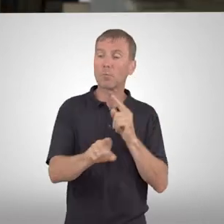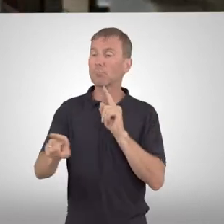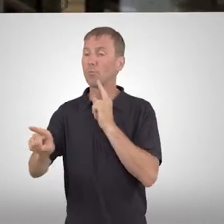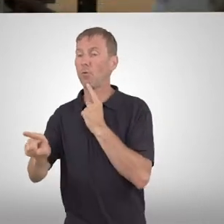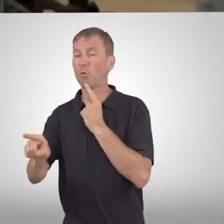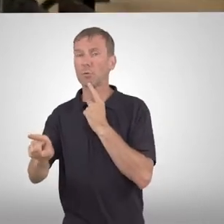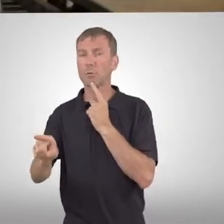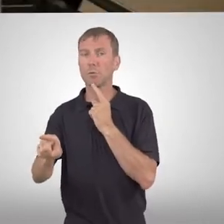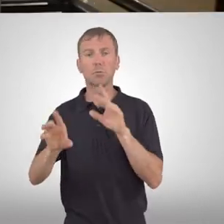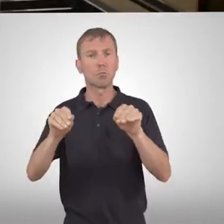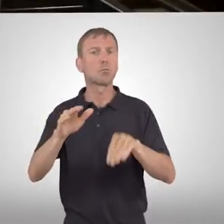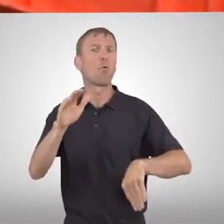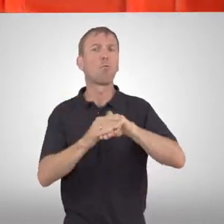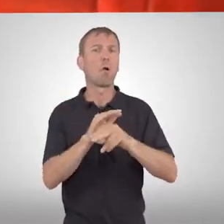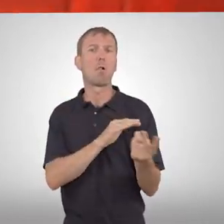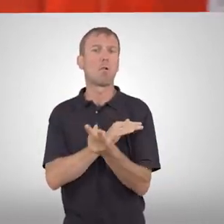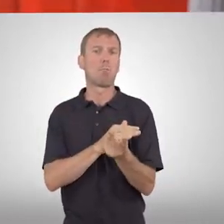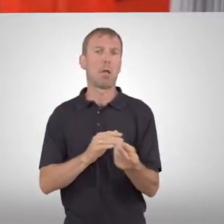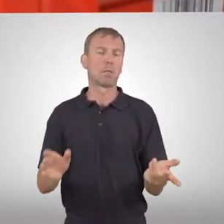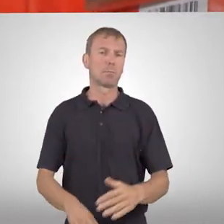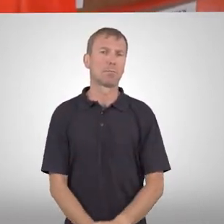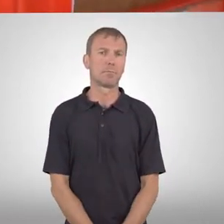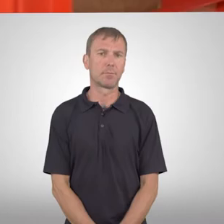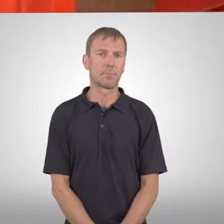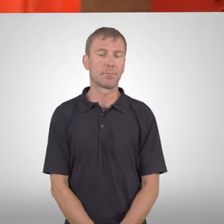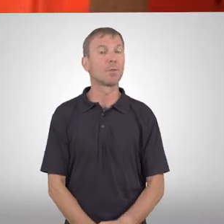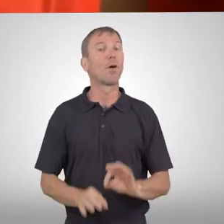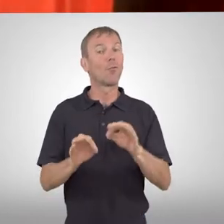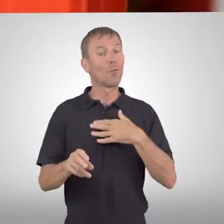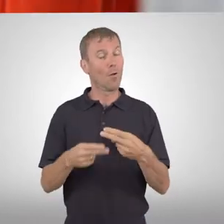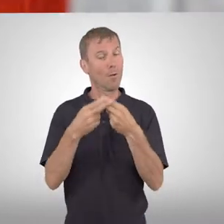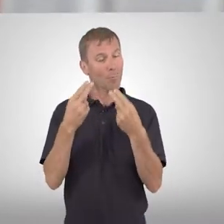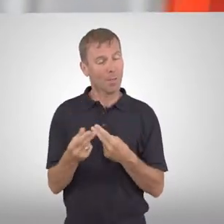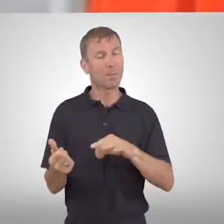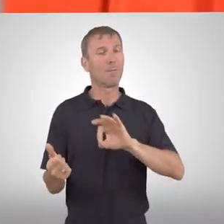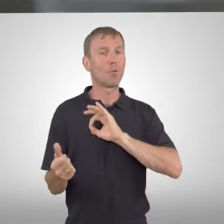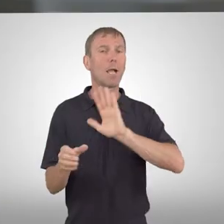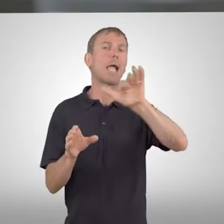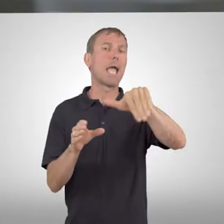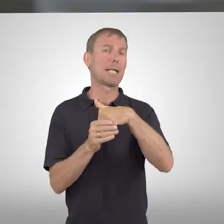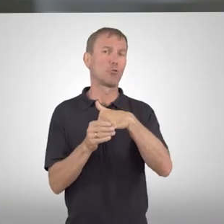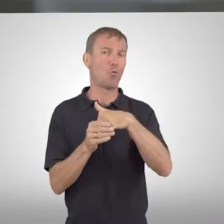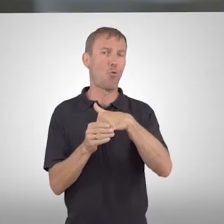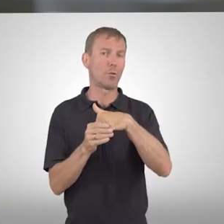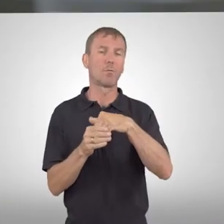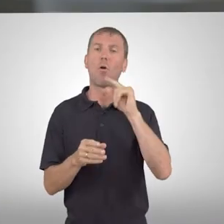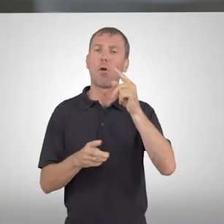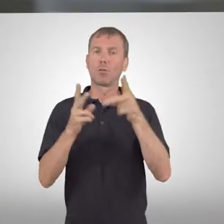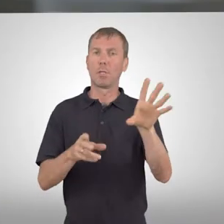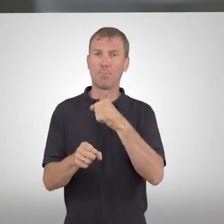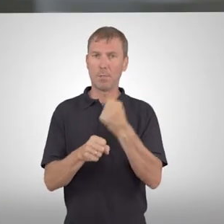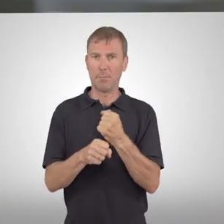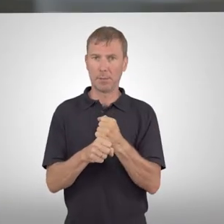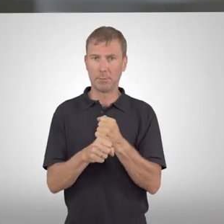Hörenden und Nichthörenden genutzt werden kann. Für unser Projekt ist natürlich der Vorteil die Inklusion